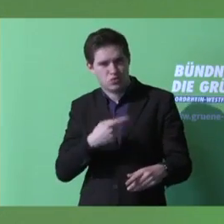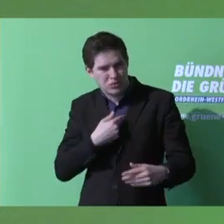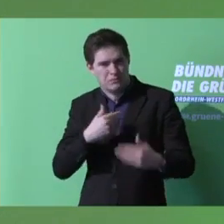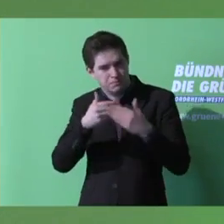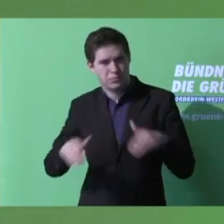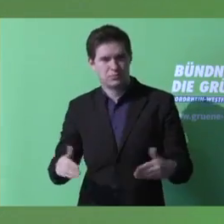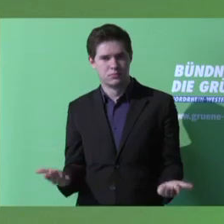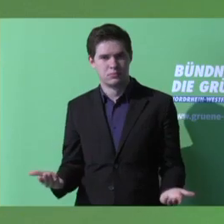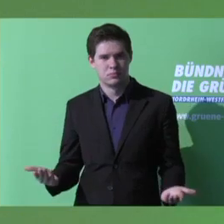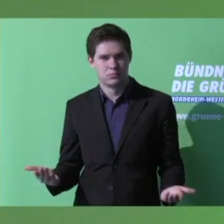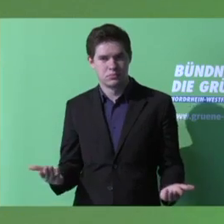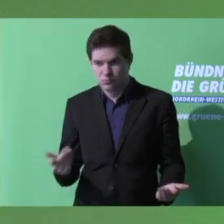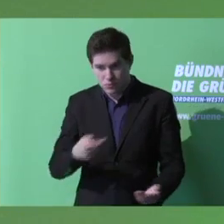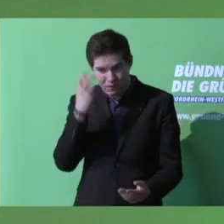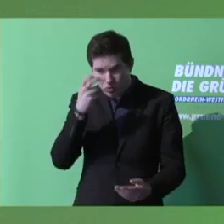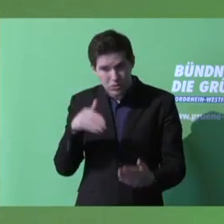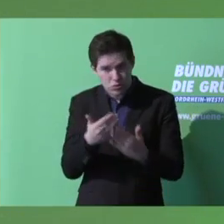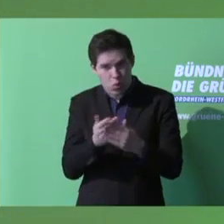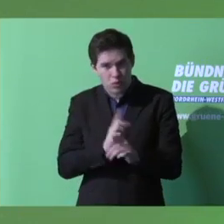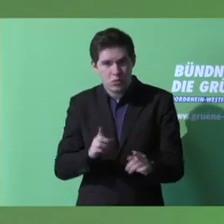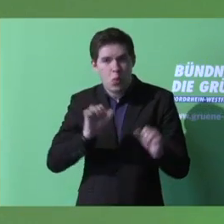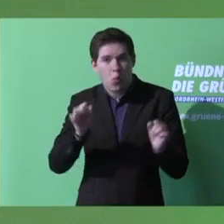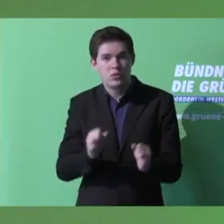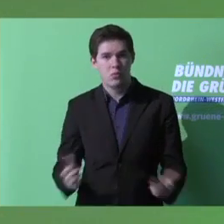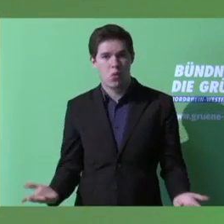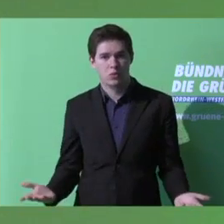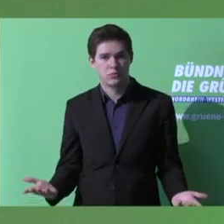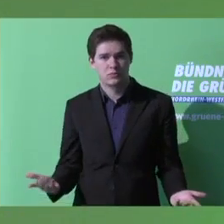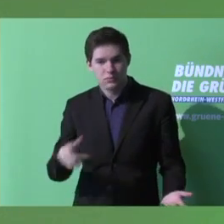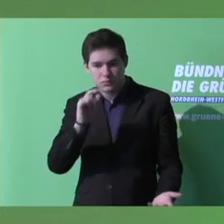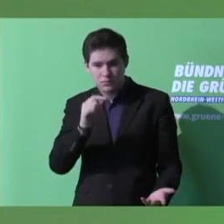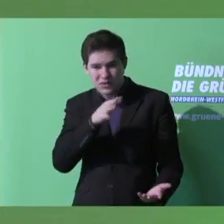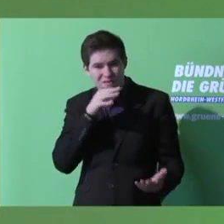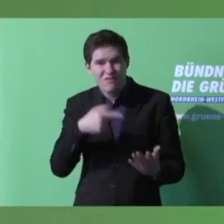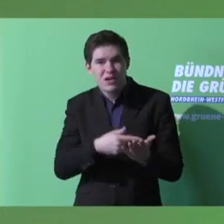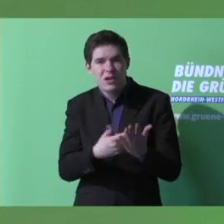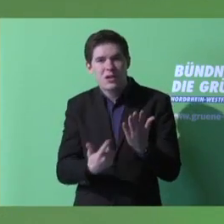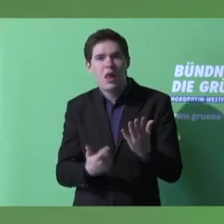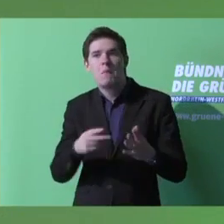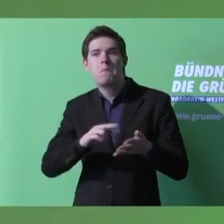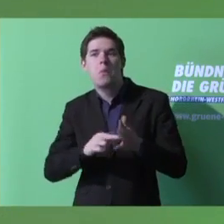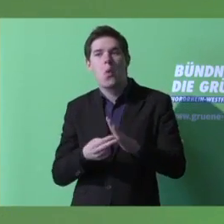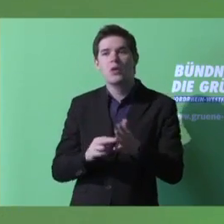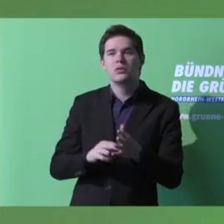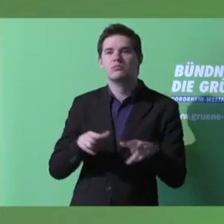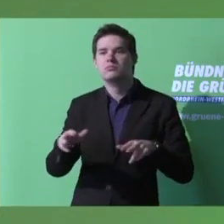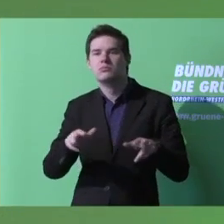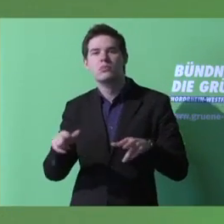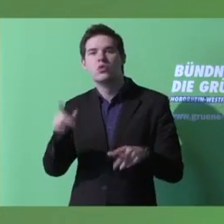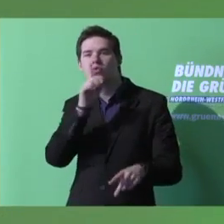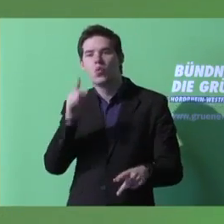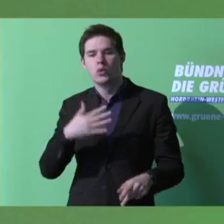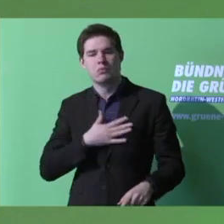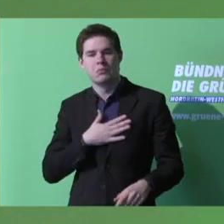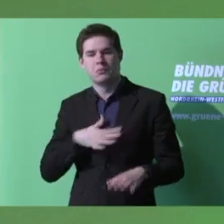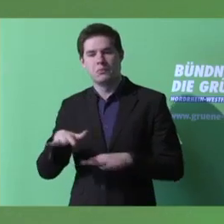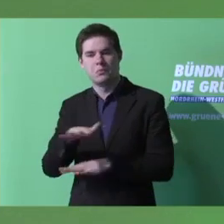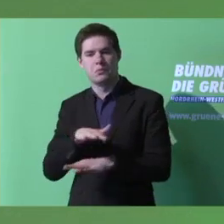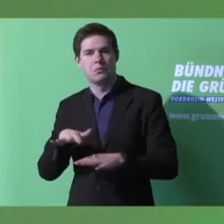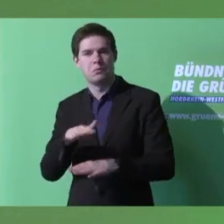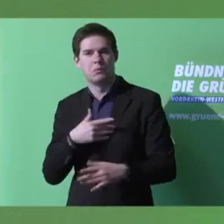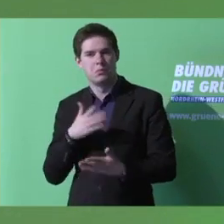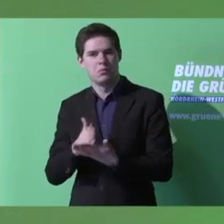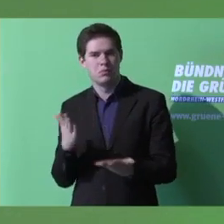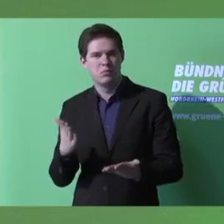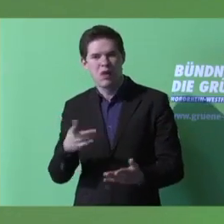können, wenn es statt aktionistischer Wahlgeschenke oder Klientelpolitik Mehreinnahmen und einen neuen